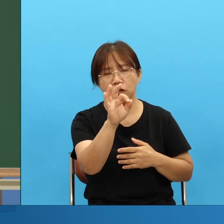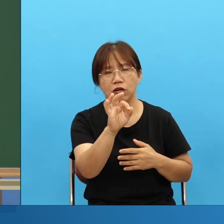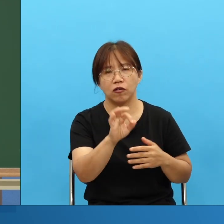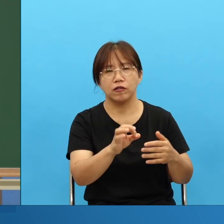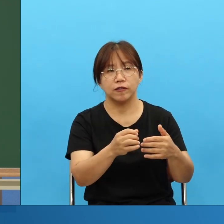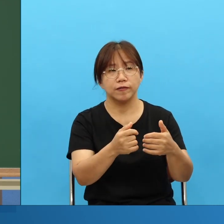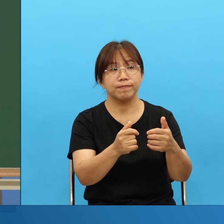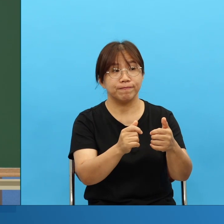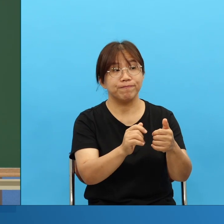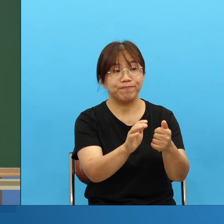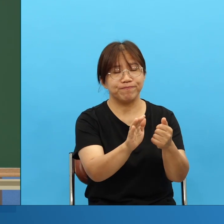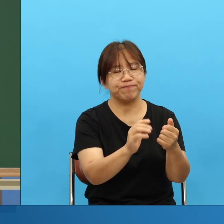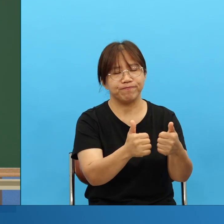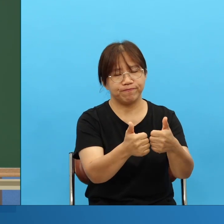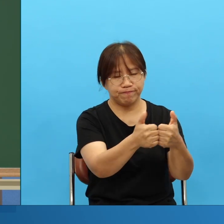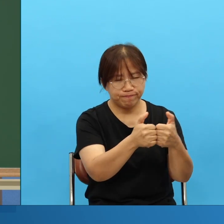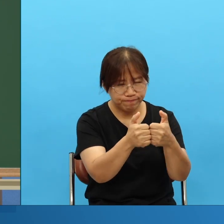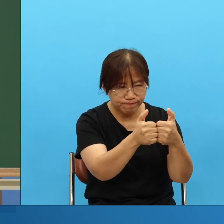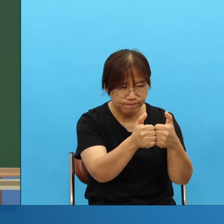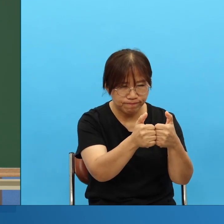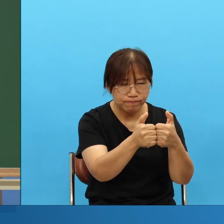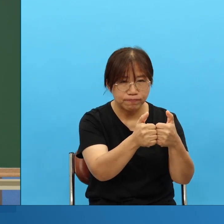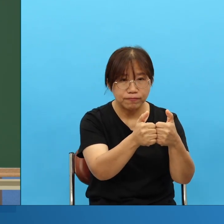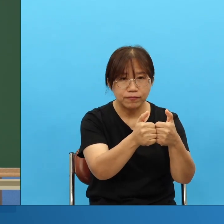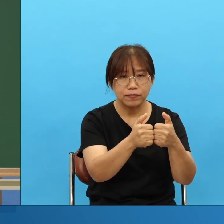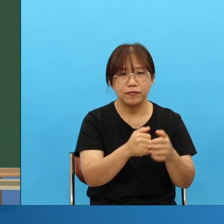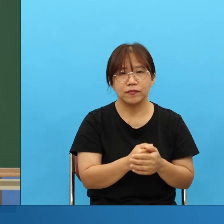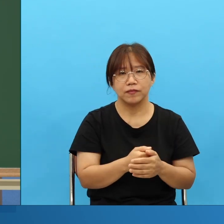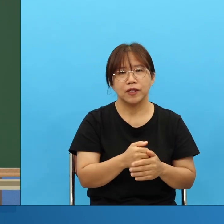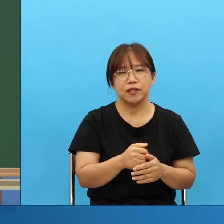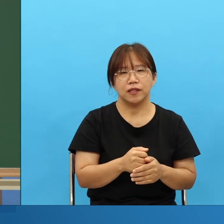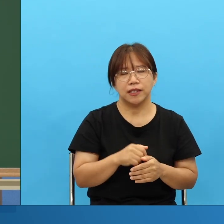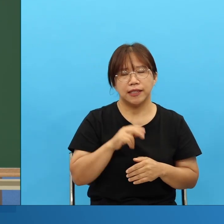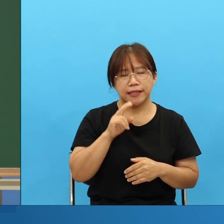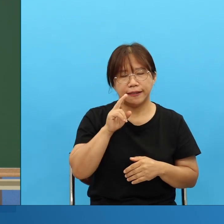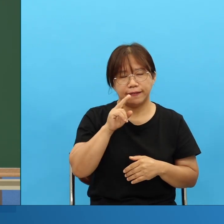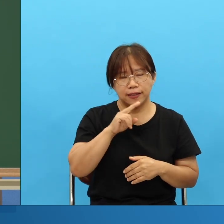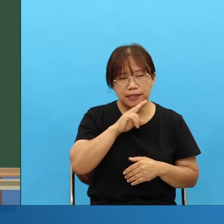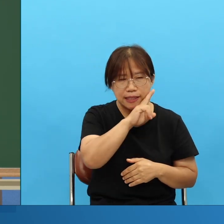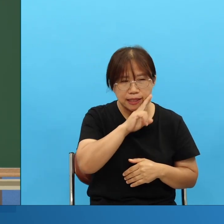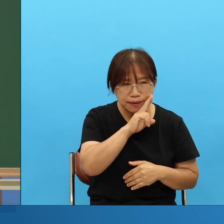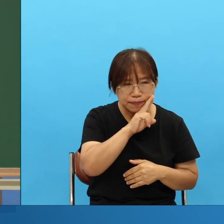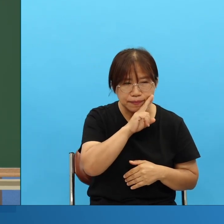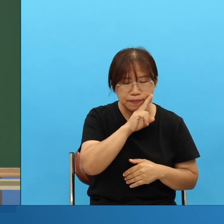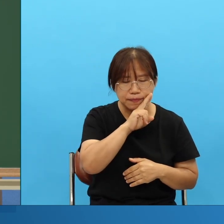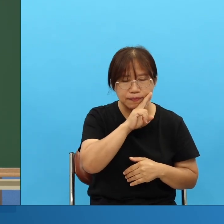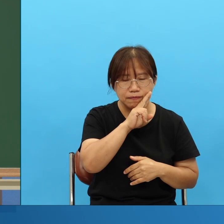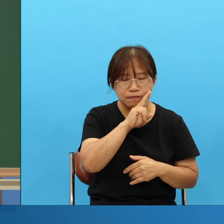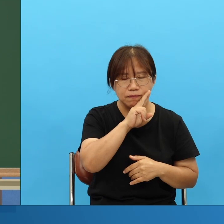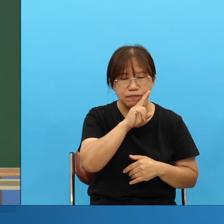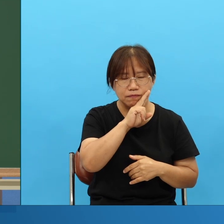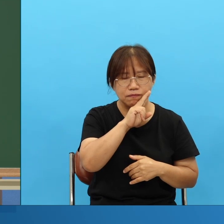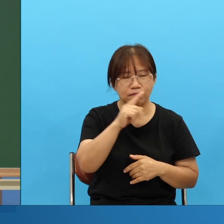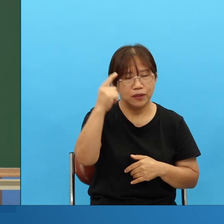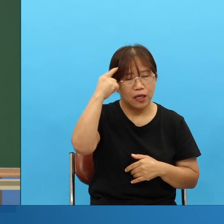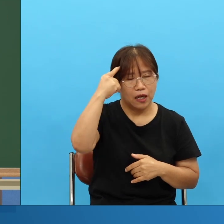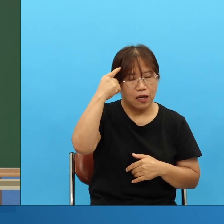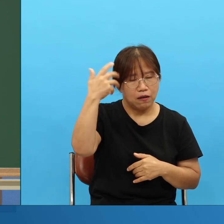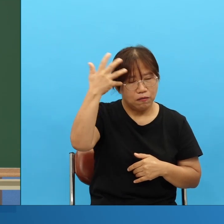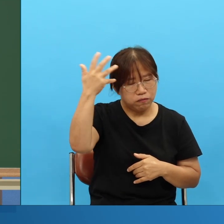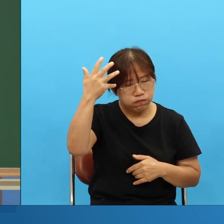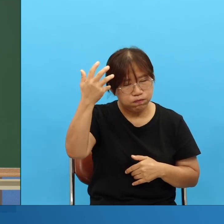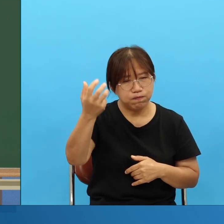이 망상과 어떻게 보면 의심이 너무도 강하게 확신으로 와 있기 때문에 정신병이에요,